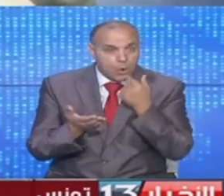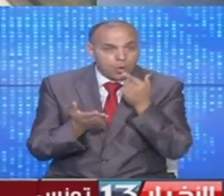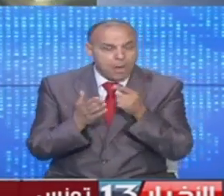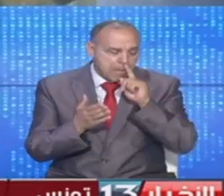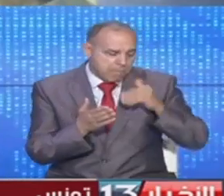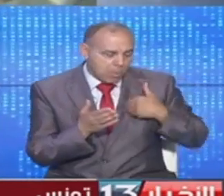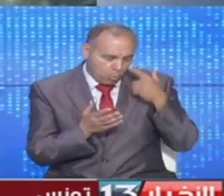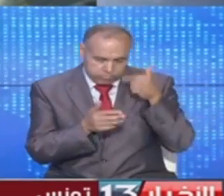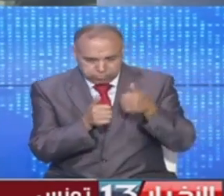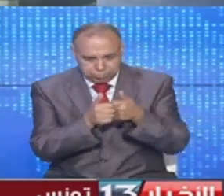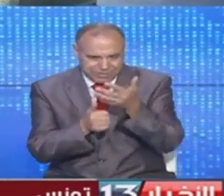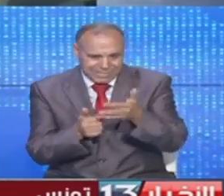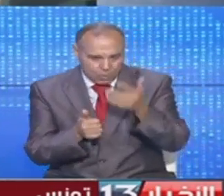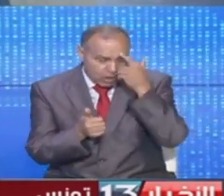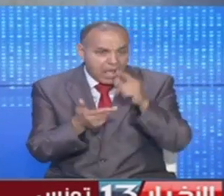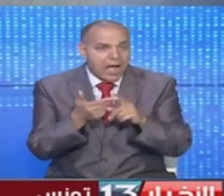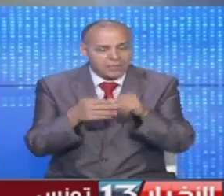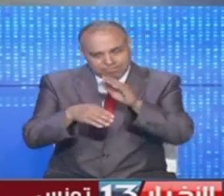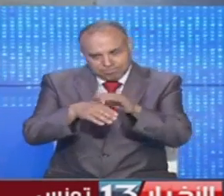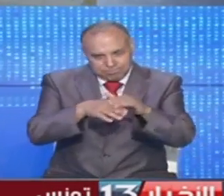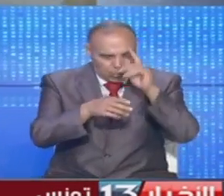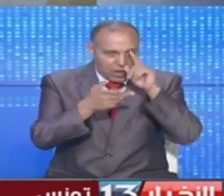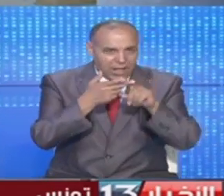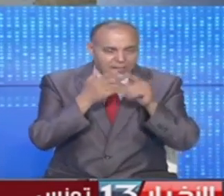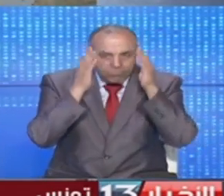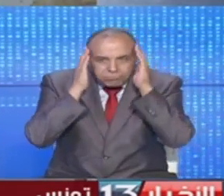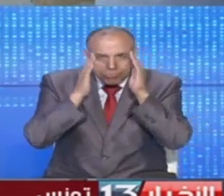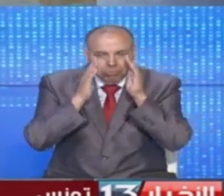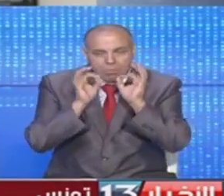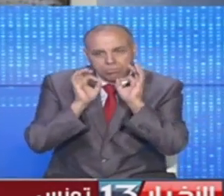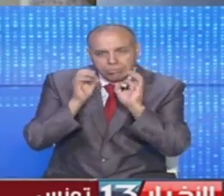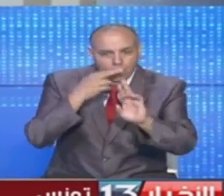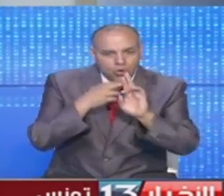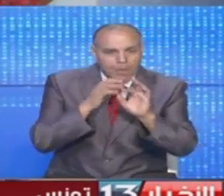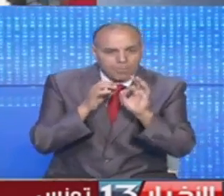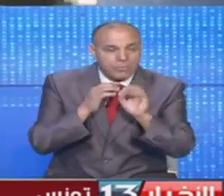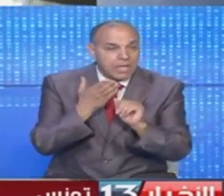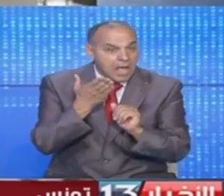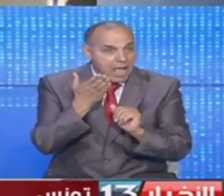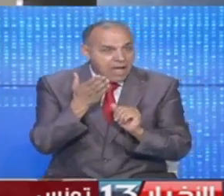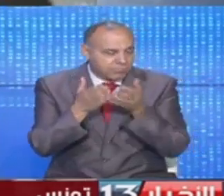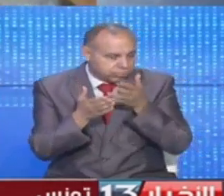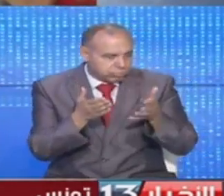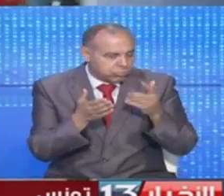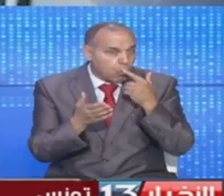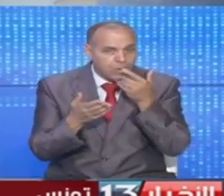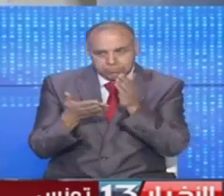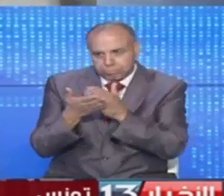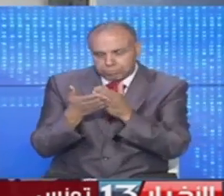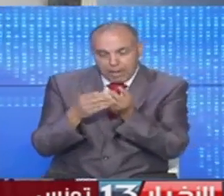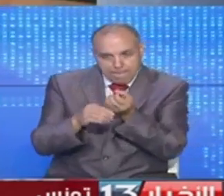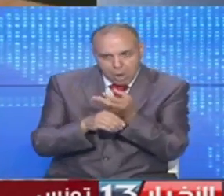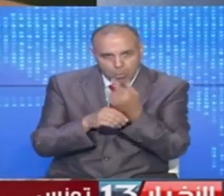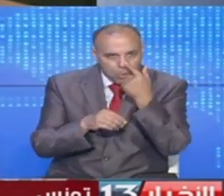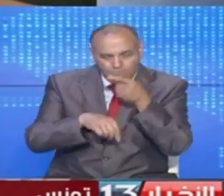أولياء ويرافقون أبنائهم وتوصيات بالتركيز والدقة في الإجابة، وتلاميذ يستحضرون